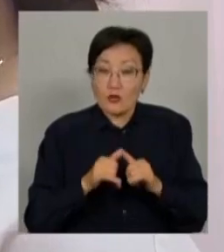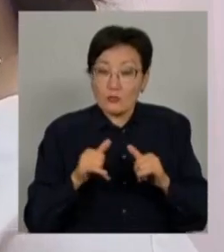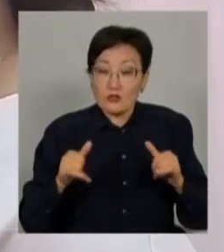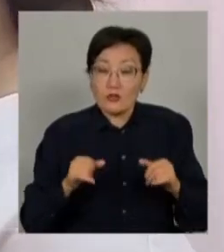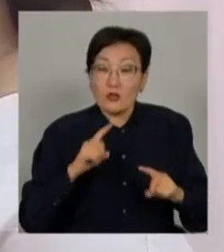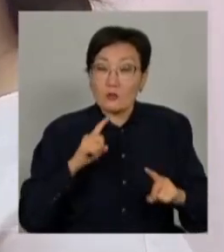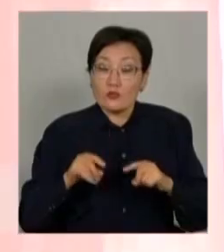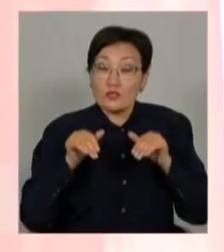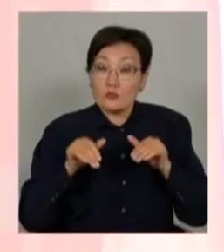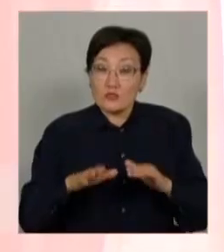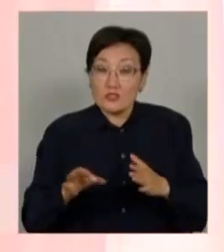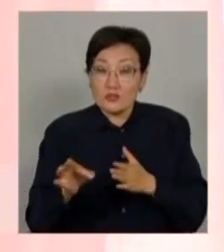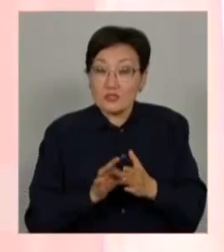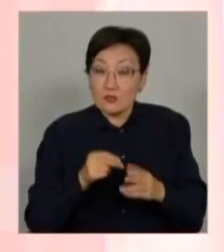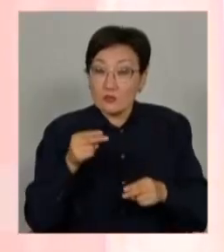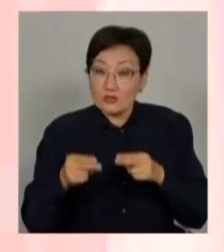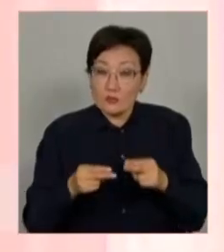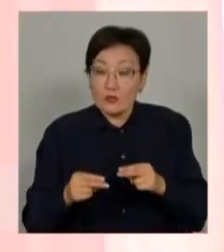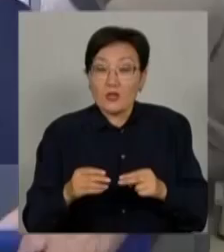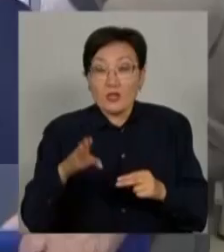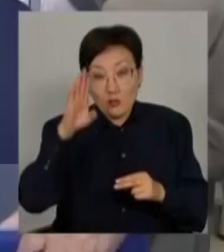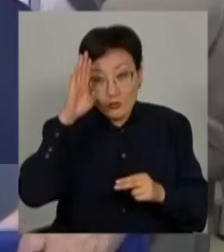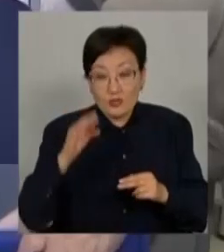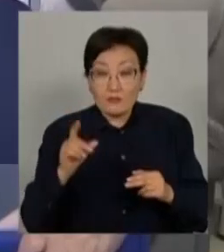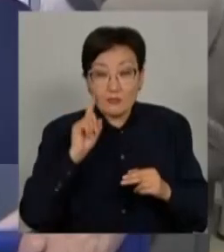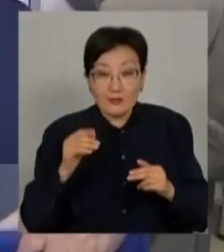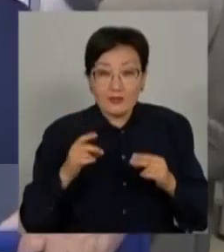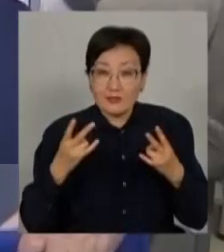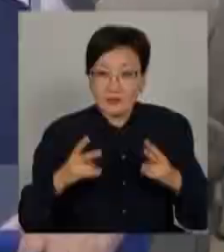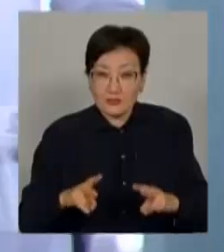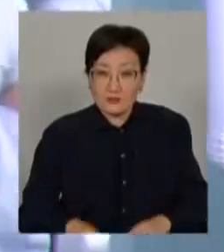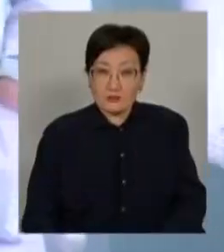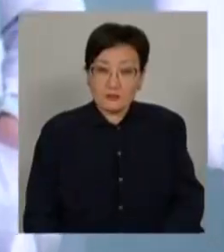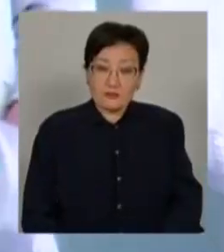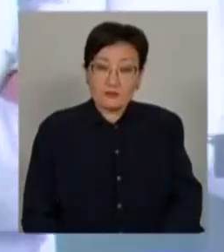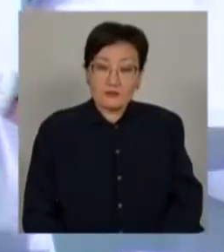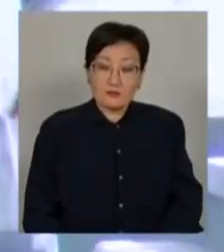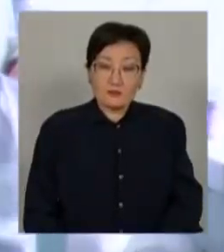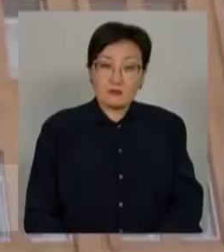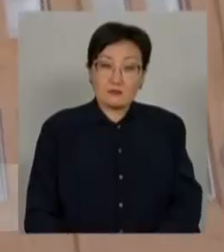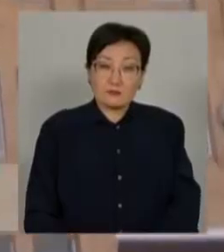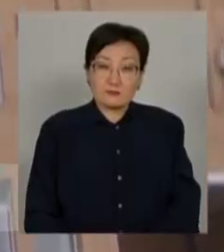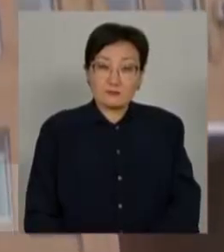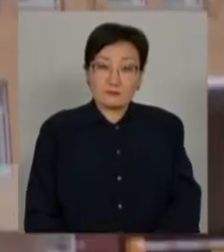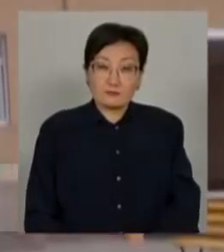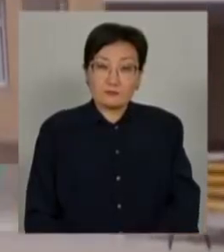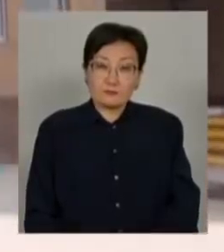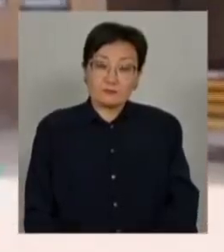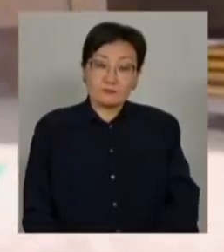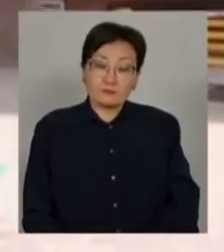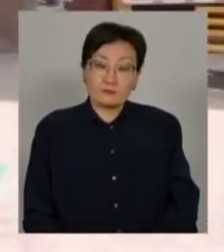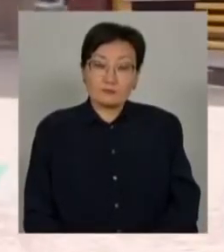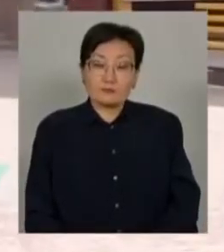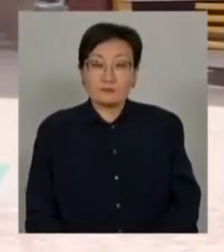консилиум пришел к решению что срочных операций маленькому Пациенту пока не требуется далее бекула